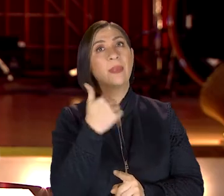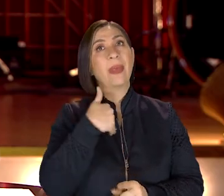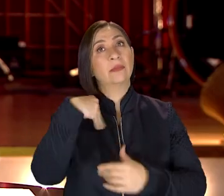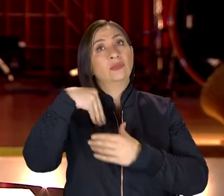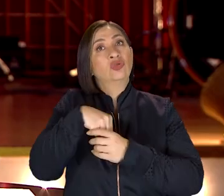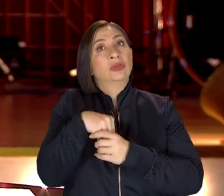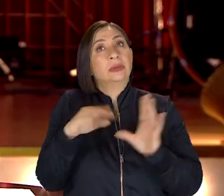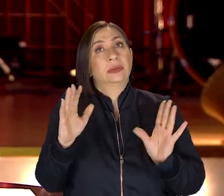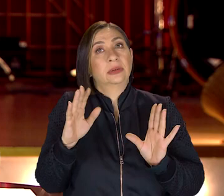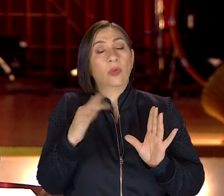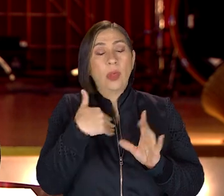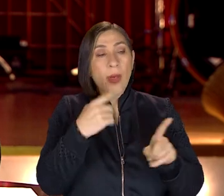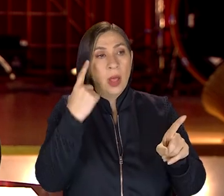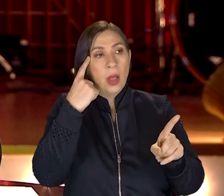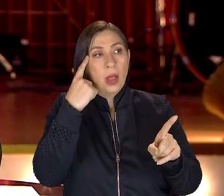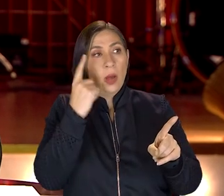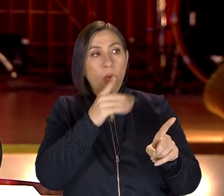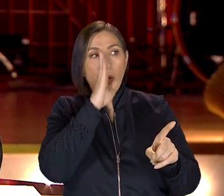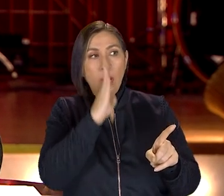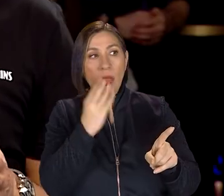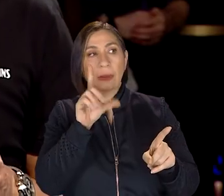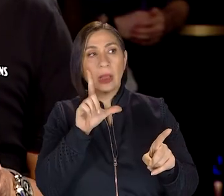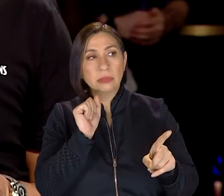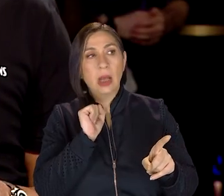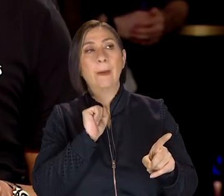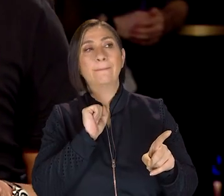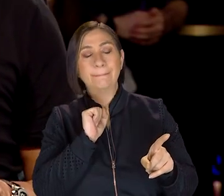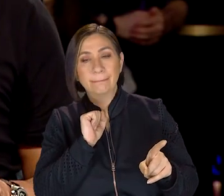yani. Hani oradan bir feyiz aldım. Oradan bir falan